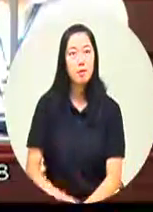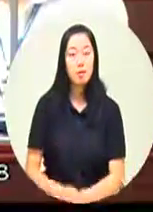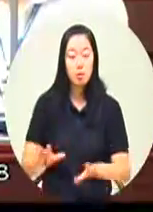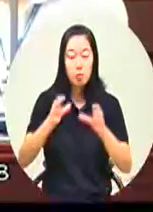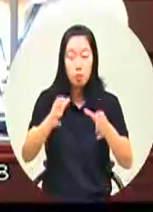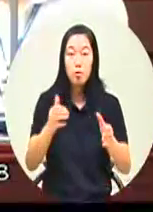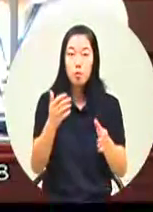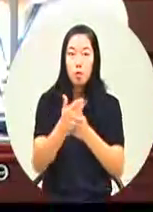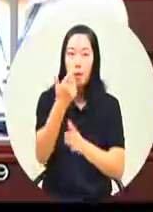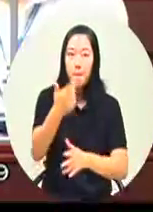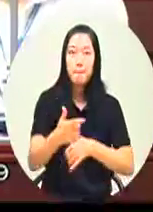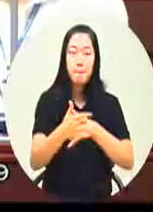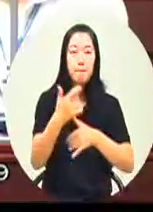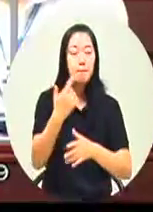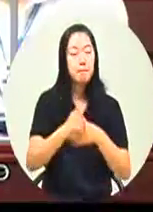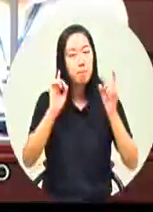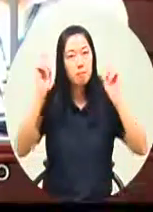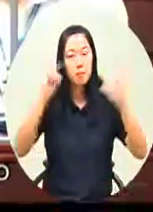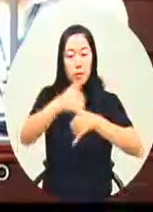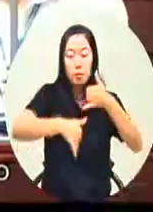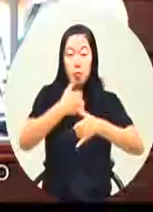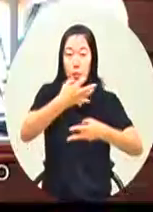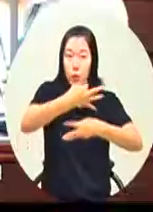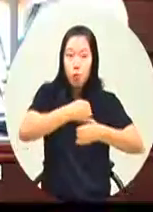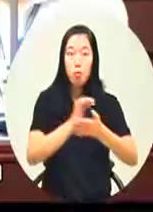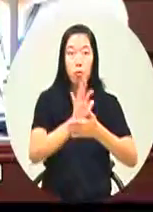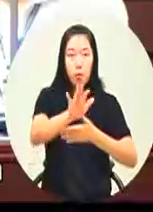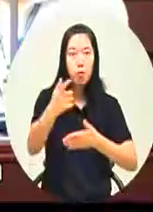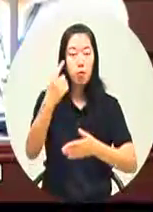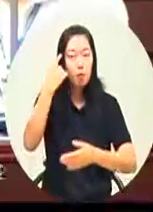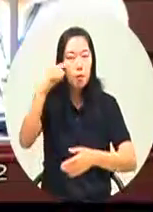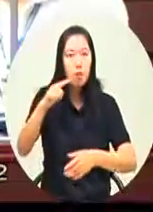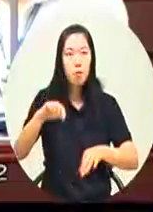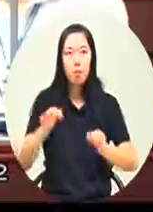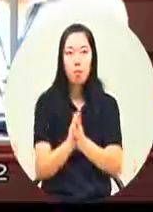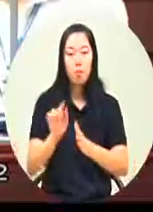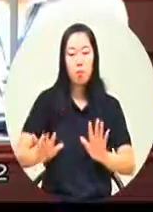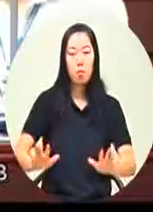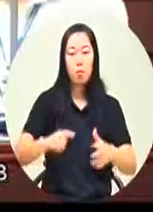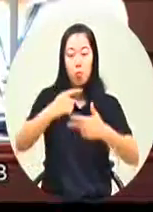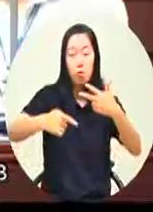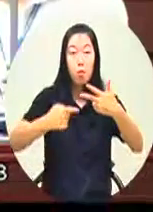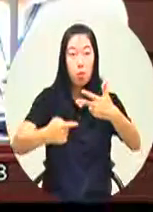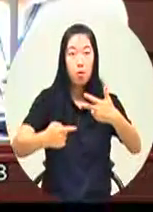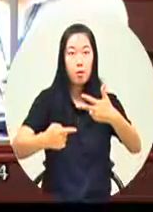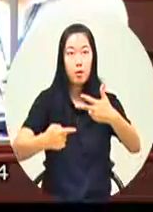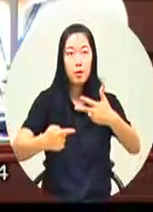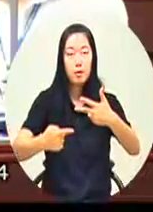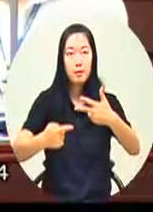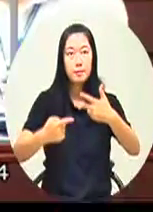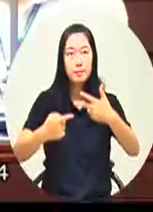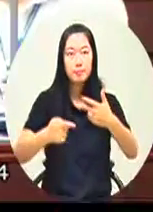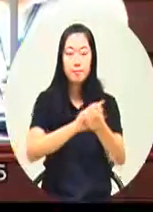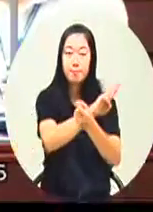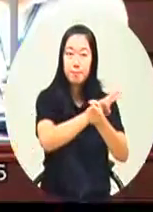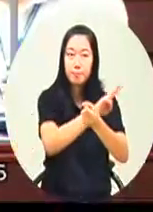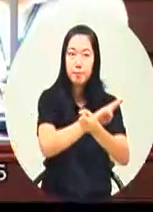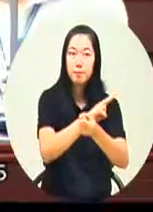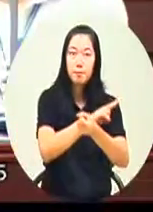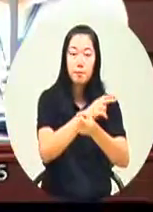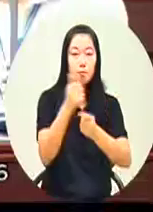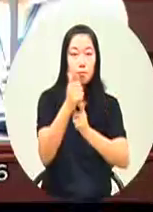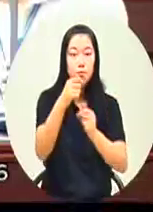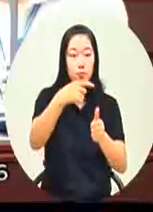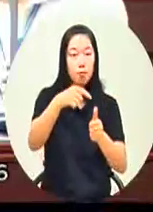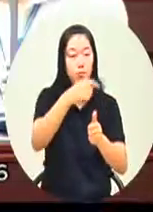漫游生活节之后呢，隔天那个这个礼拜一，那个林司长，交通部的林司长也到